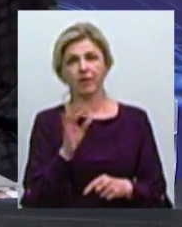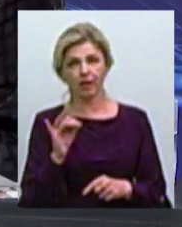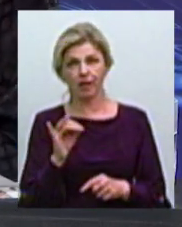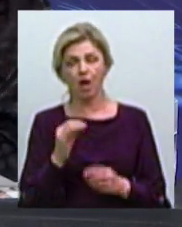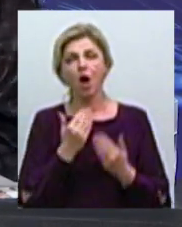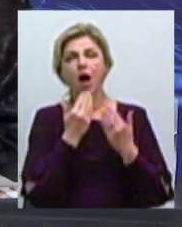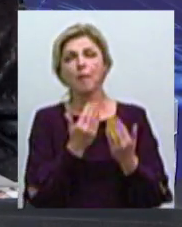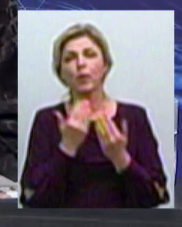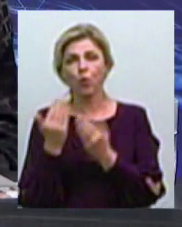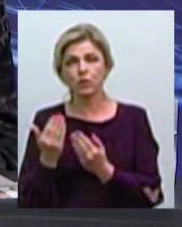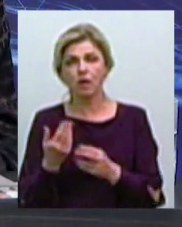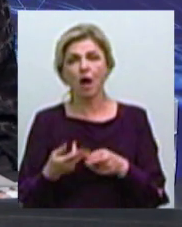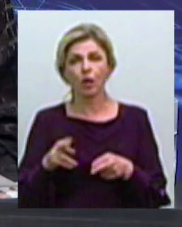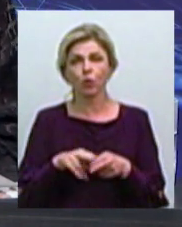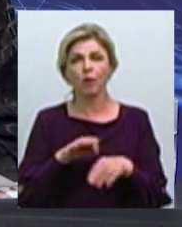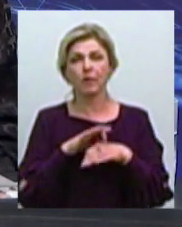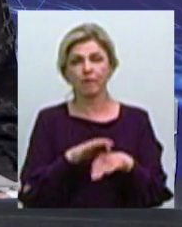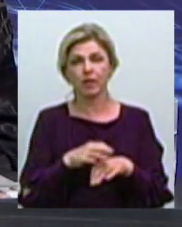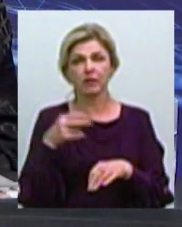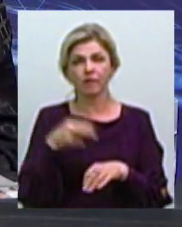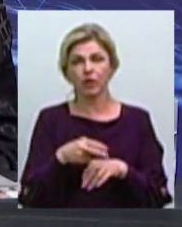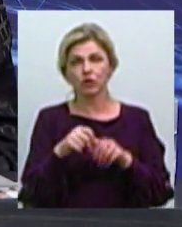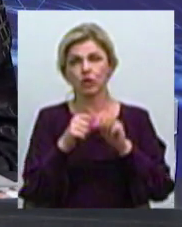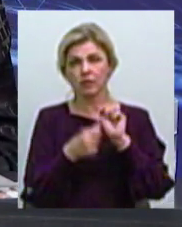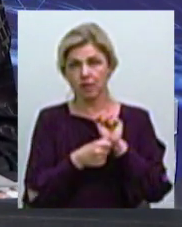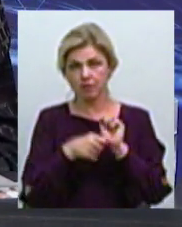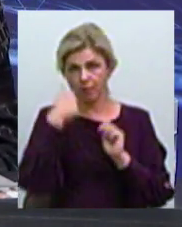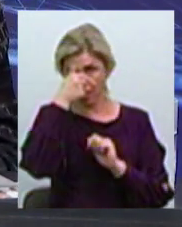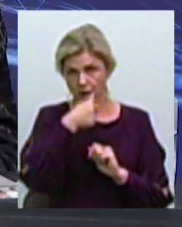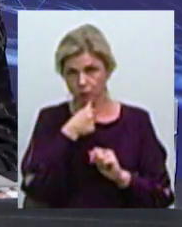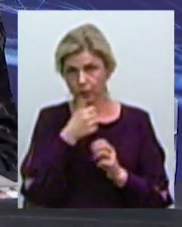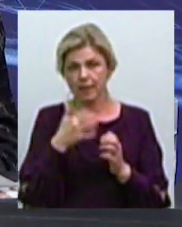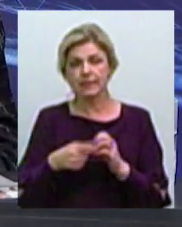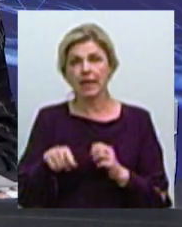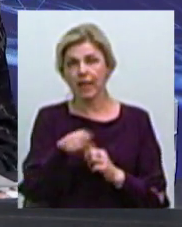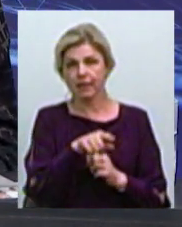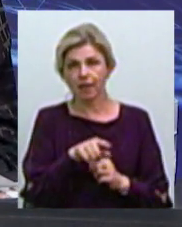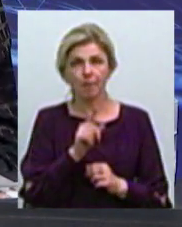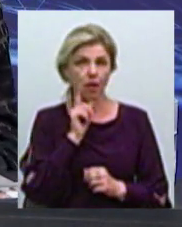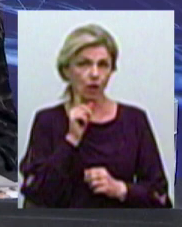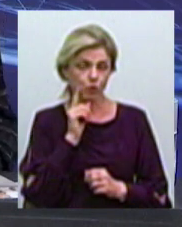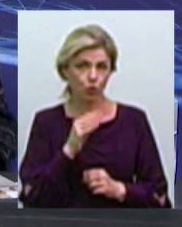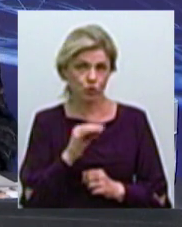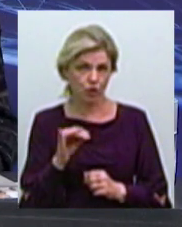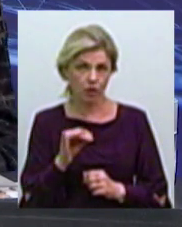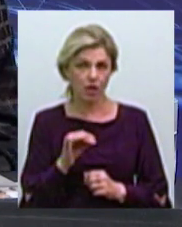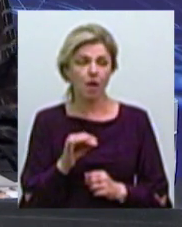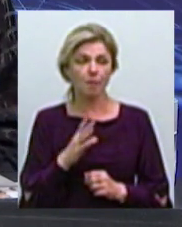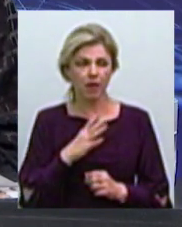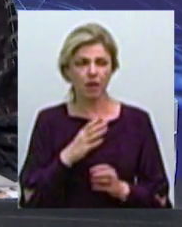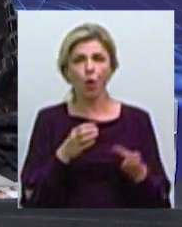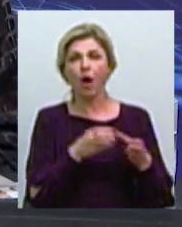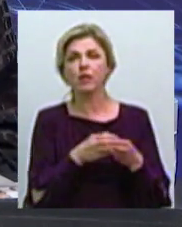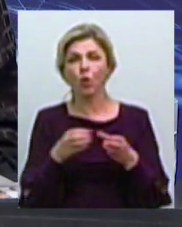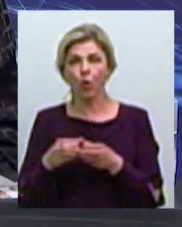который проводился в 2016 году, значит, среди молодежи. Причем там выбраны определенные категории